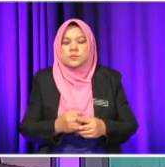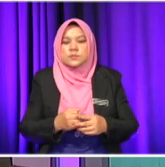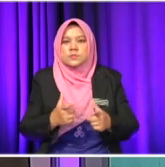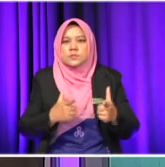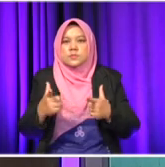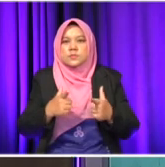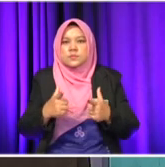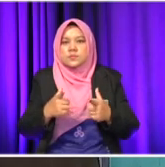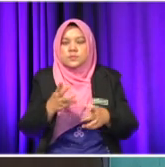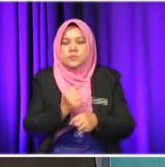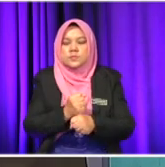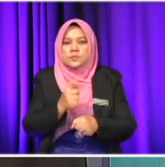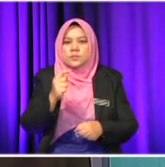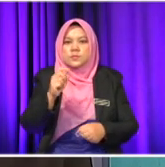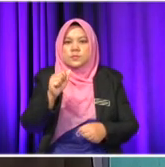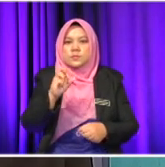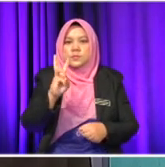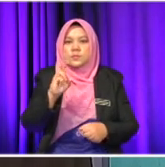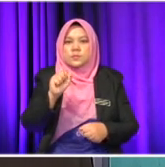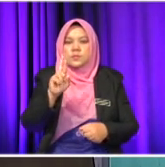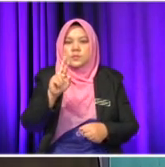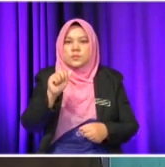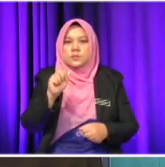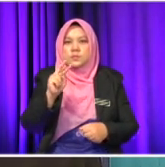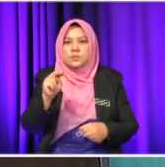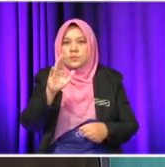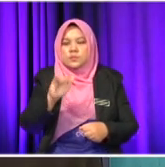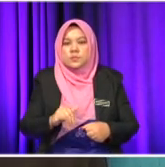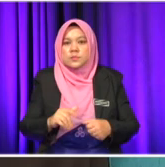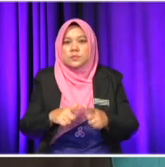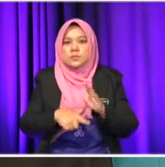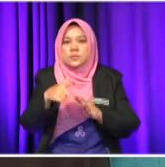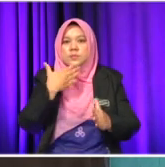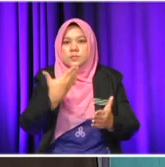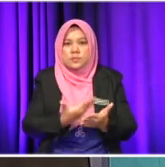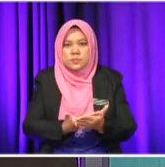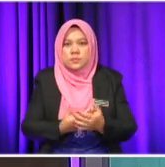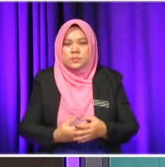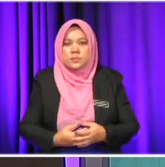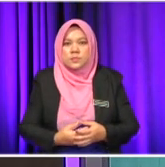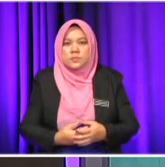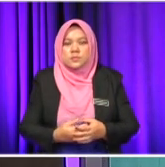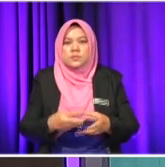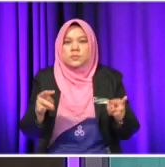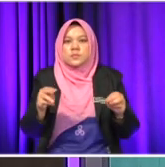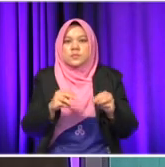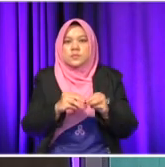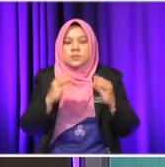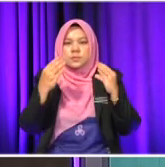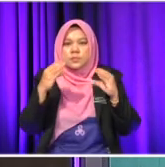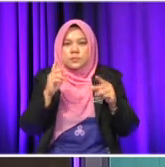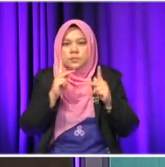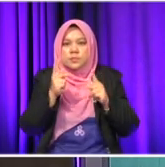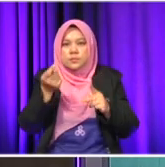contohnya macam pergi umroh ke tapi itu untuk barang-barang yang besar tadi itu Mesti